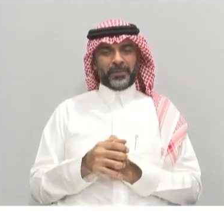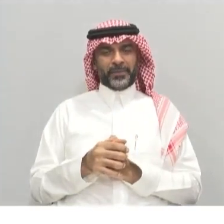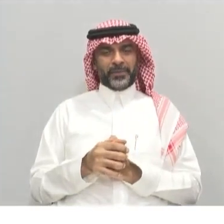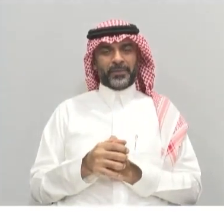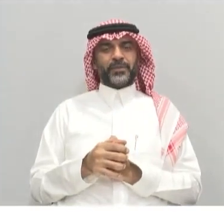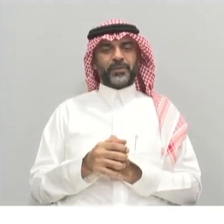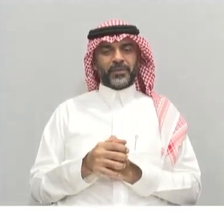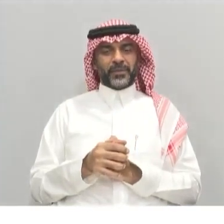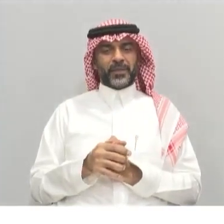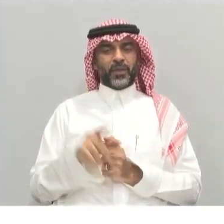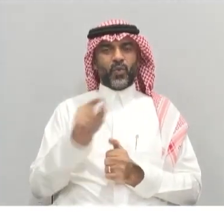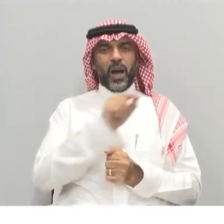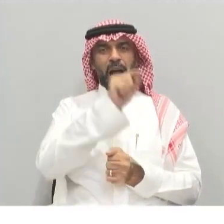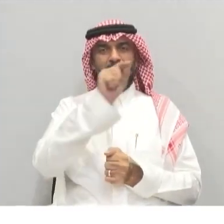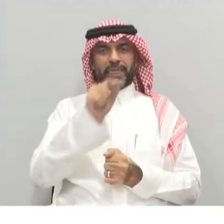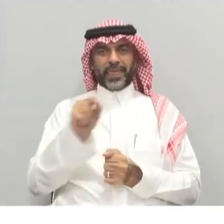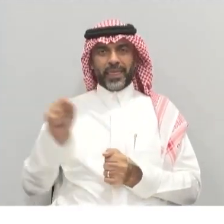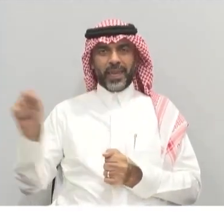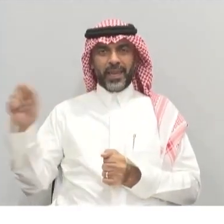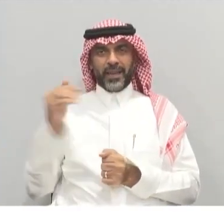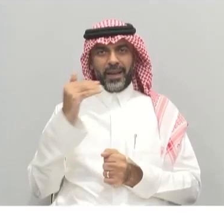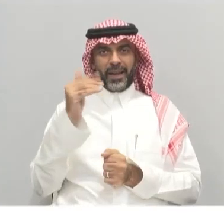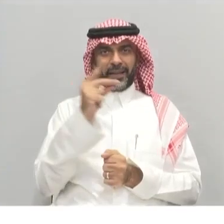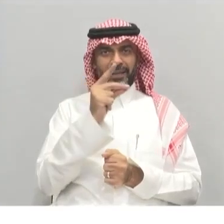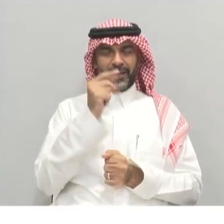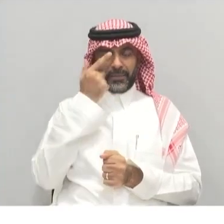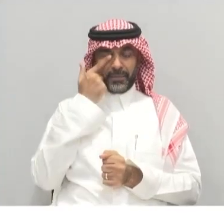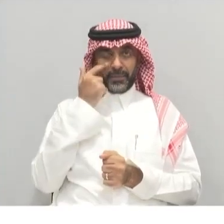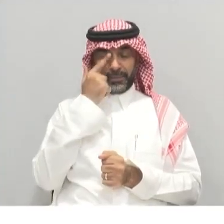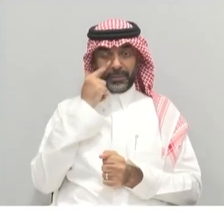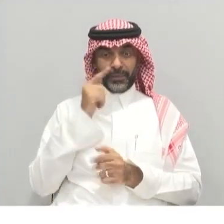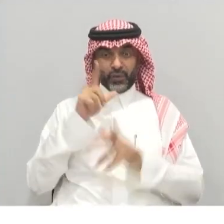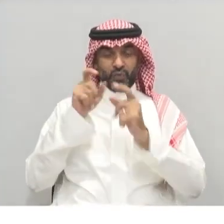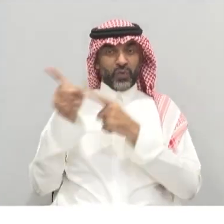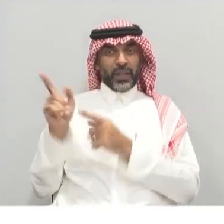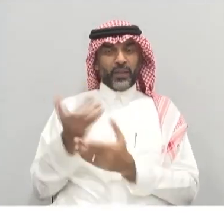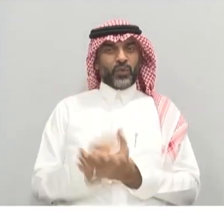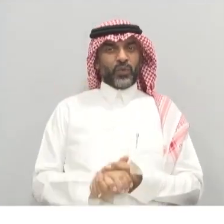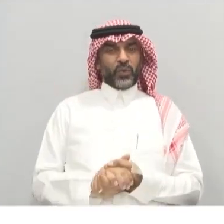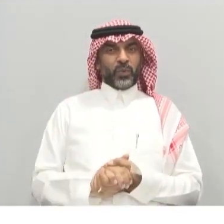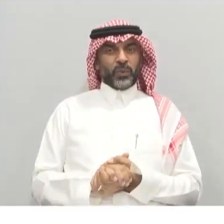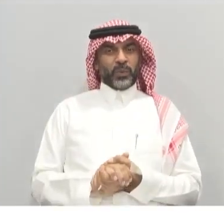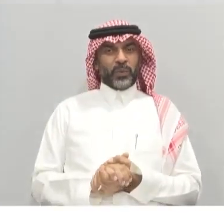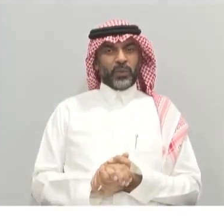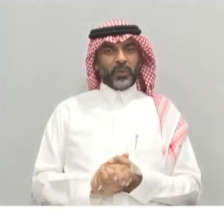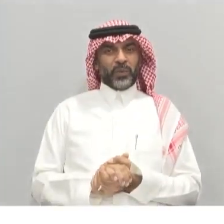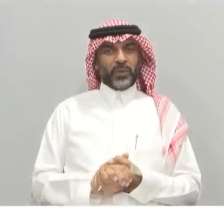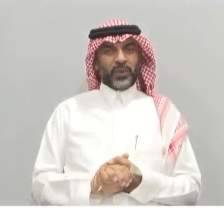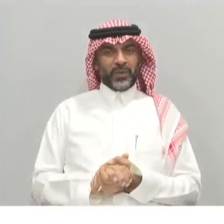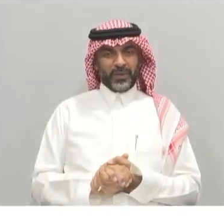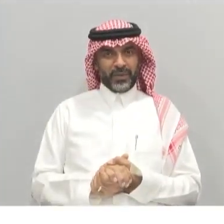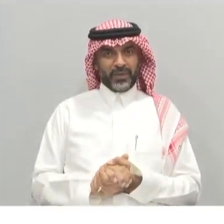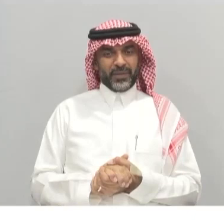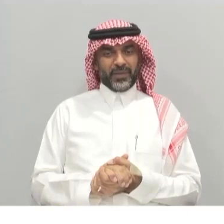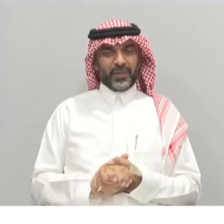احسنت هو المخطط الخطي والمخطط الواضح امامنا في